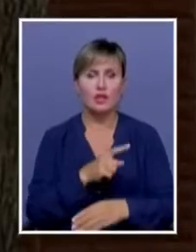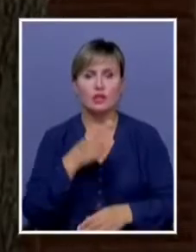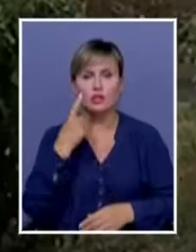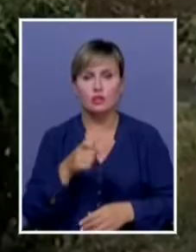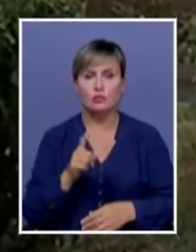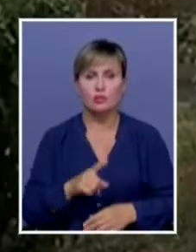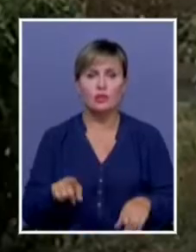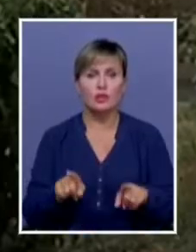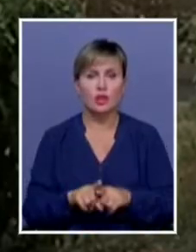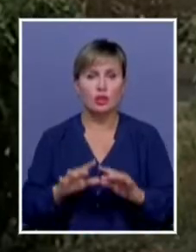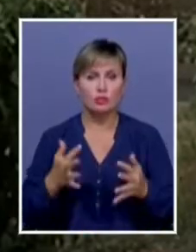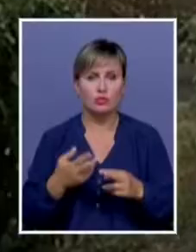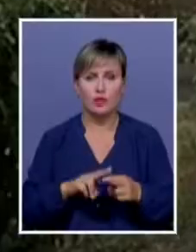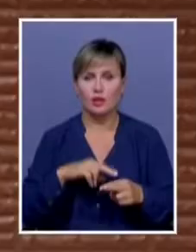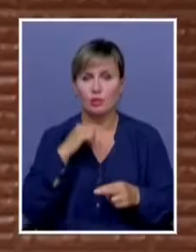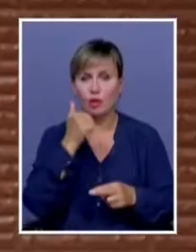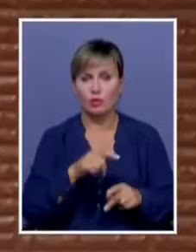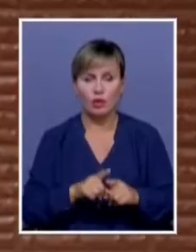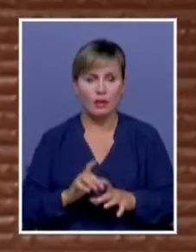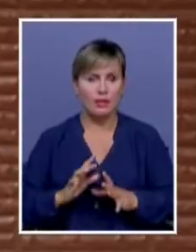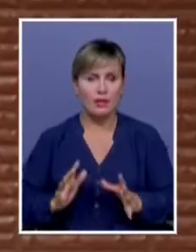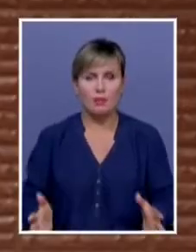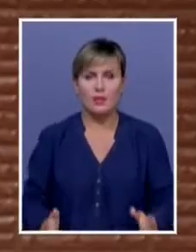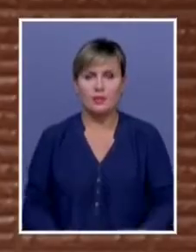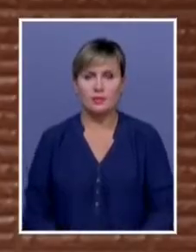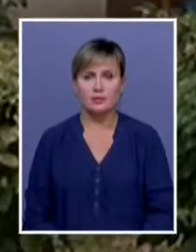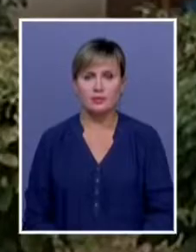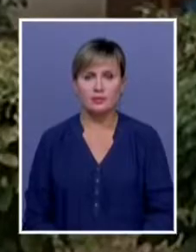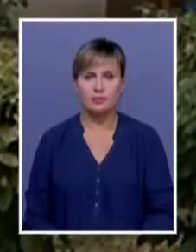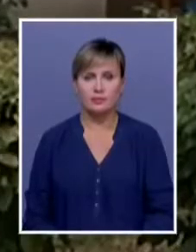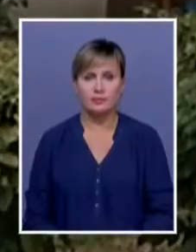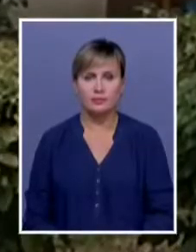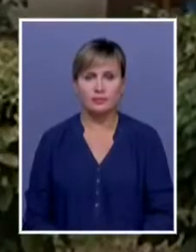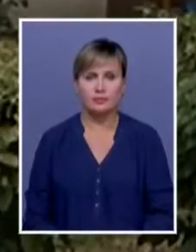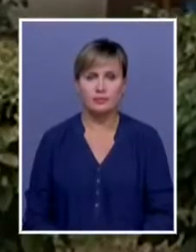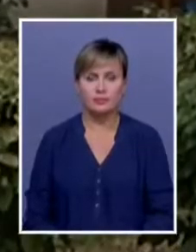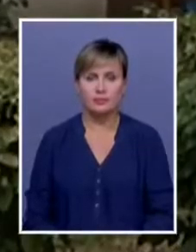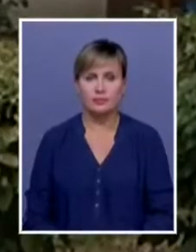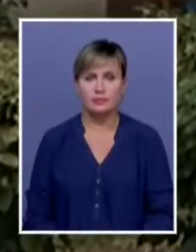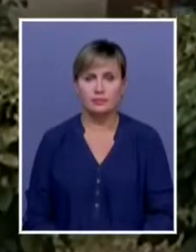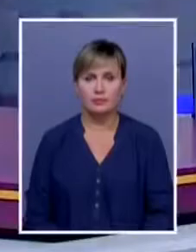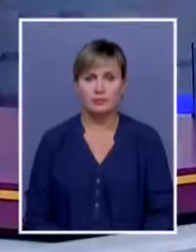что подобных случаев в этом году не было. Айсара Бесенова, Арсен Сандыбаев, телеканал Алматы.